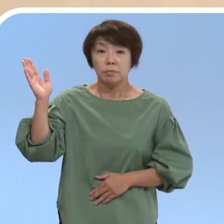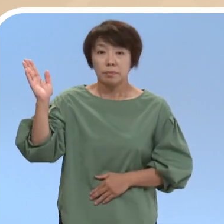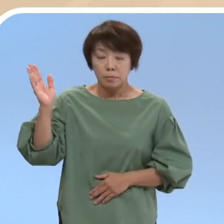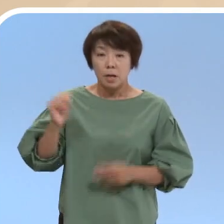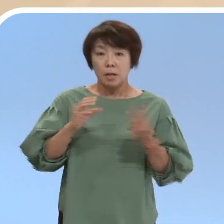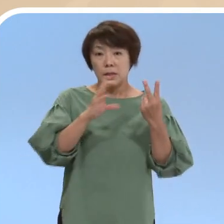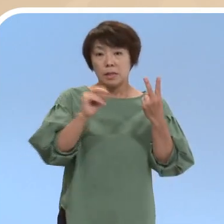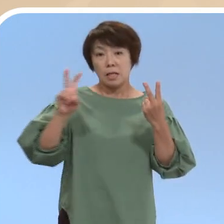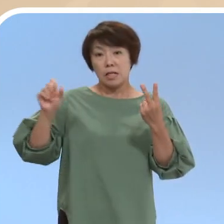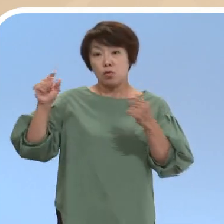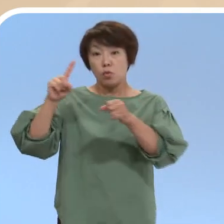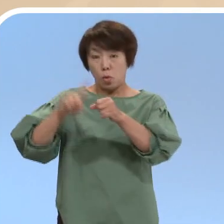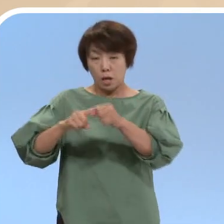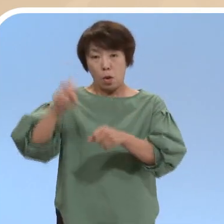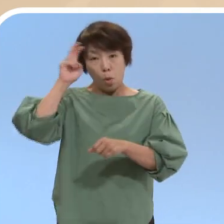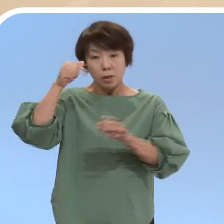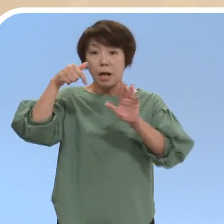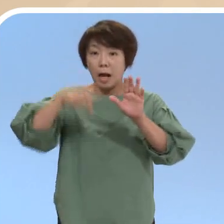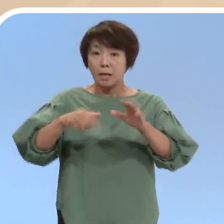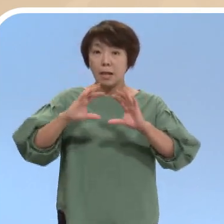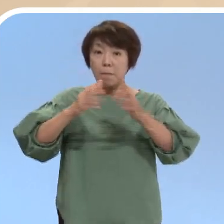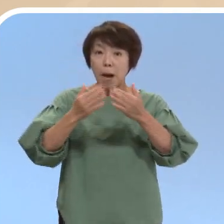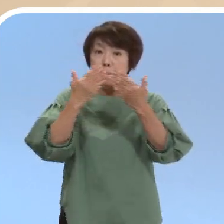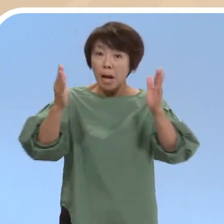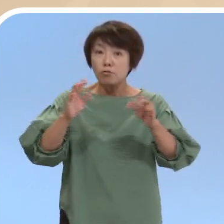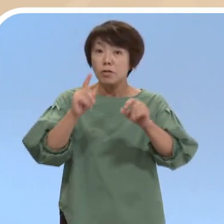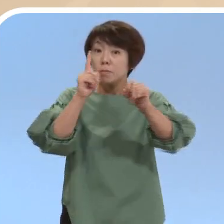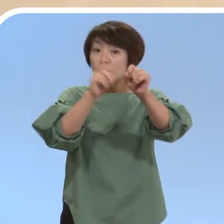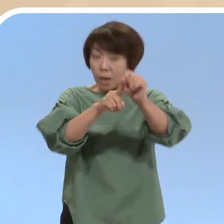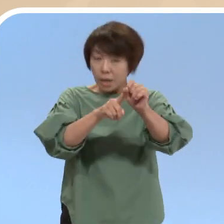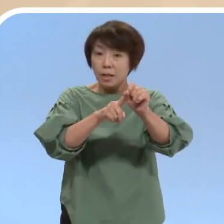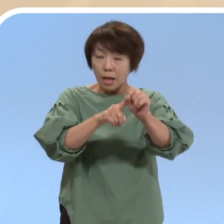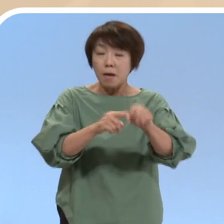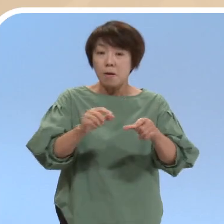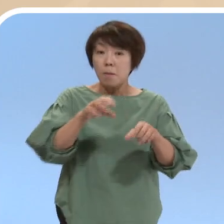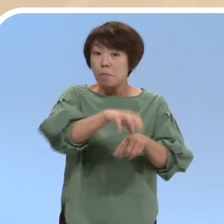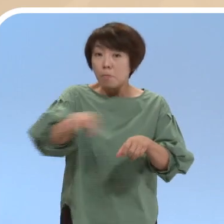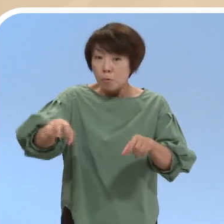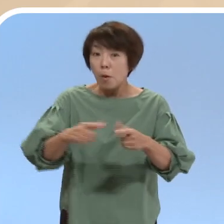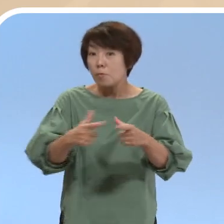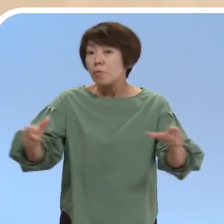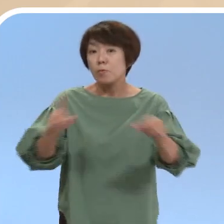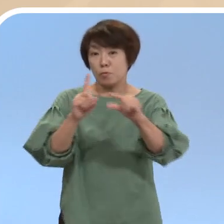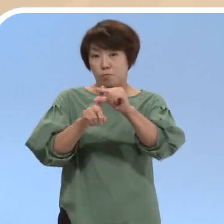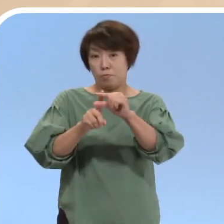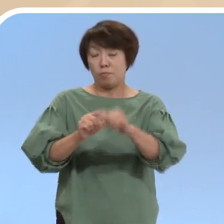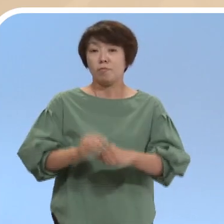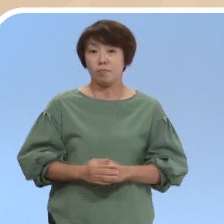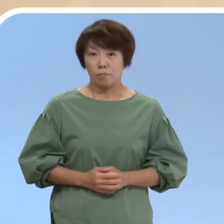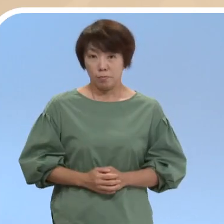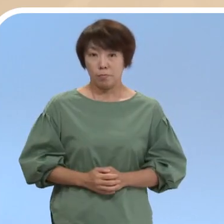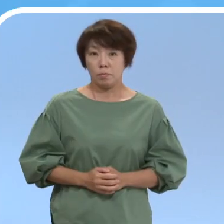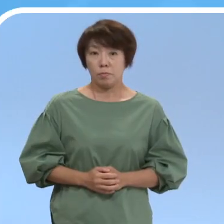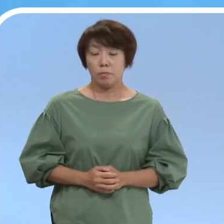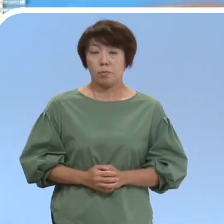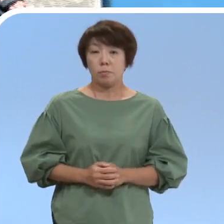と名付け、2025年の大阪・関西万博に向けて続々とパビリオンを開設